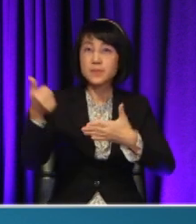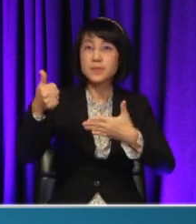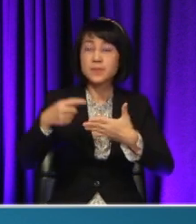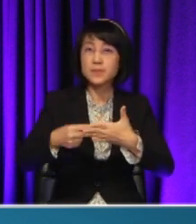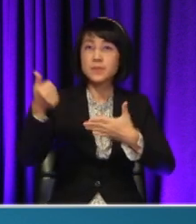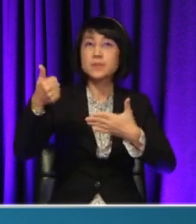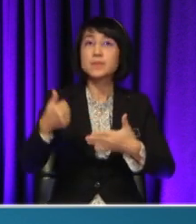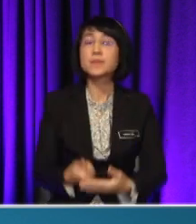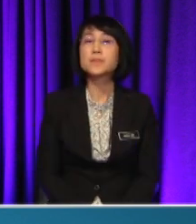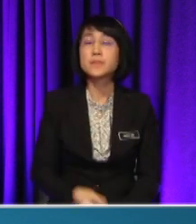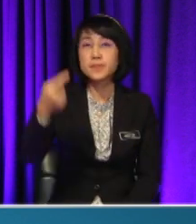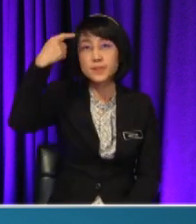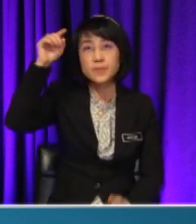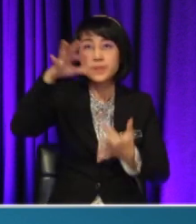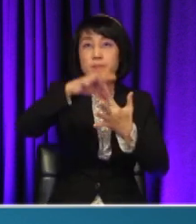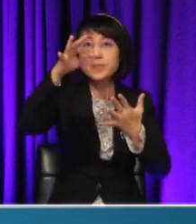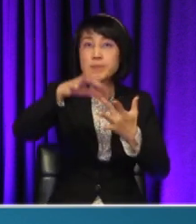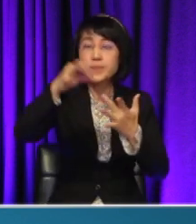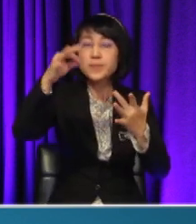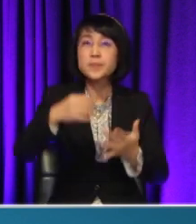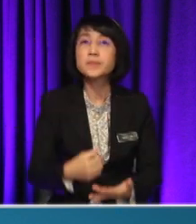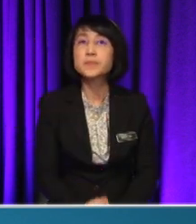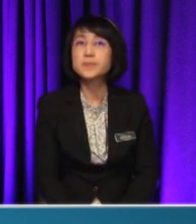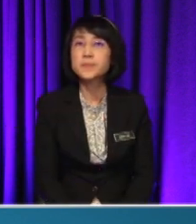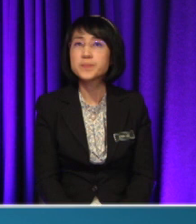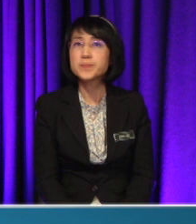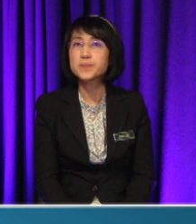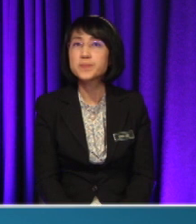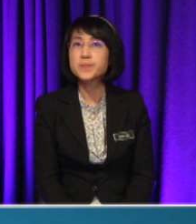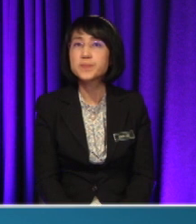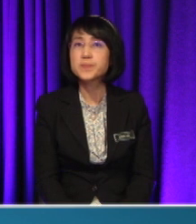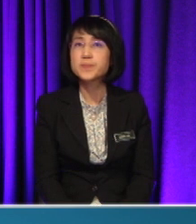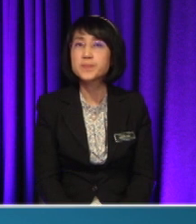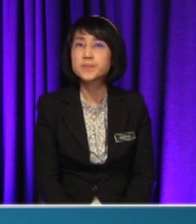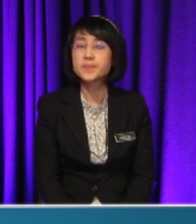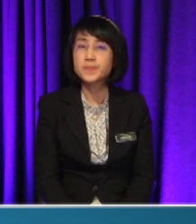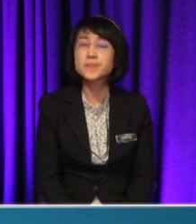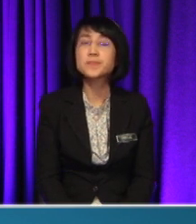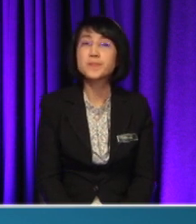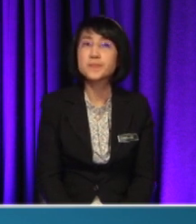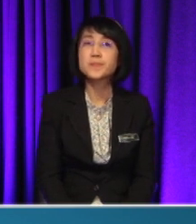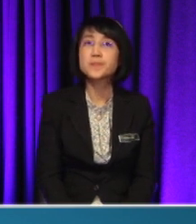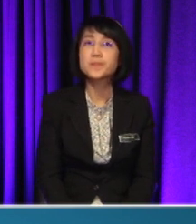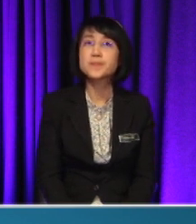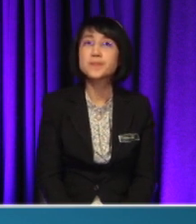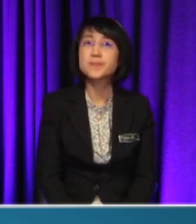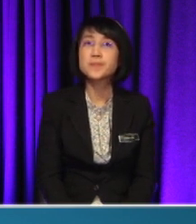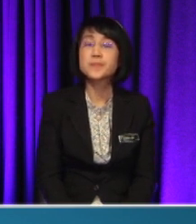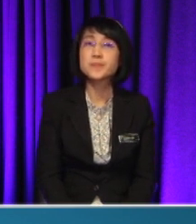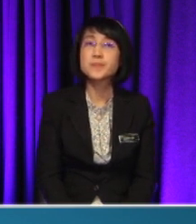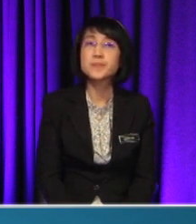untuk selek contohnya untuk seleknya kita pergi ke pada bahasa tariffan data yaitu